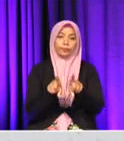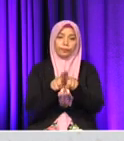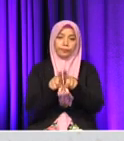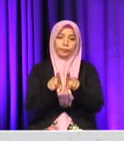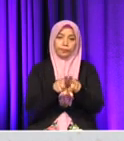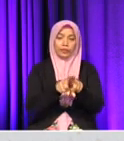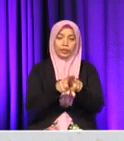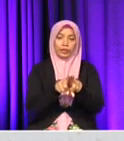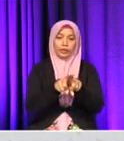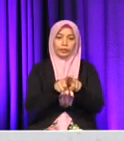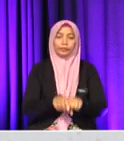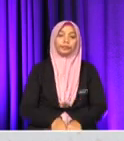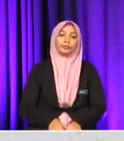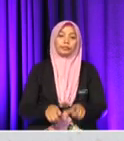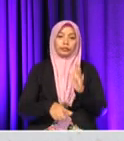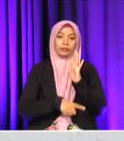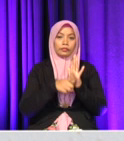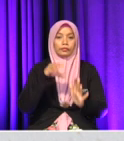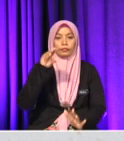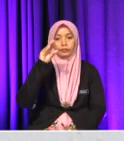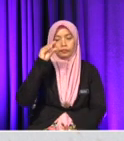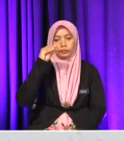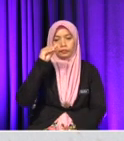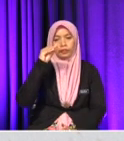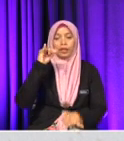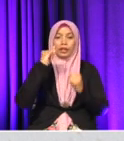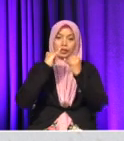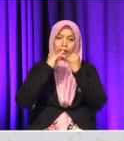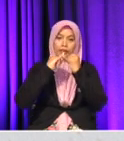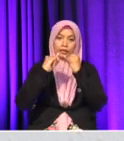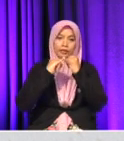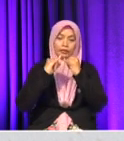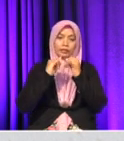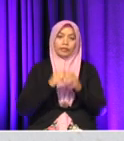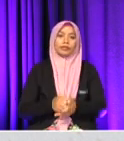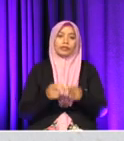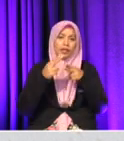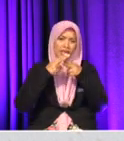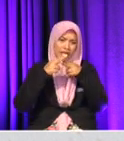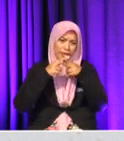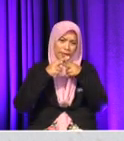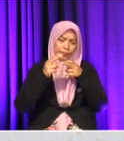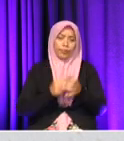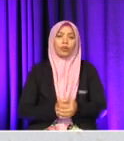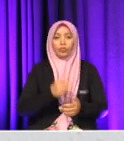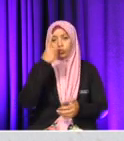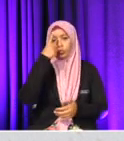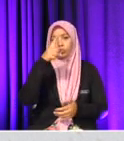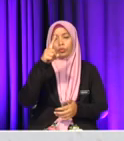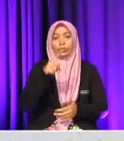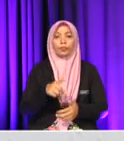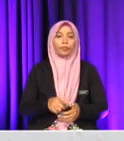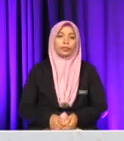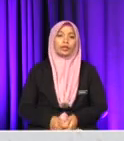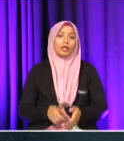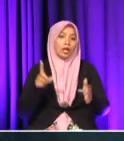lebih lembut di sana dan Magic nampak lebih tajam inilah penggunaan font untuk melambangkan identity Cobra nanti hanya kita